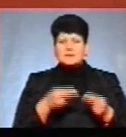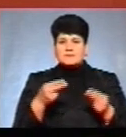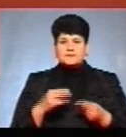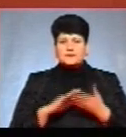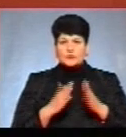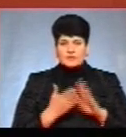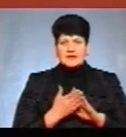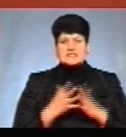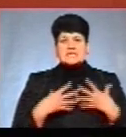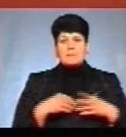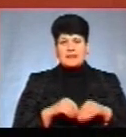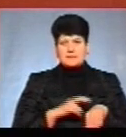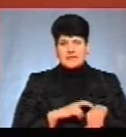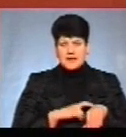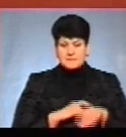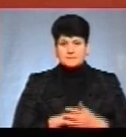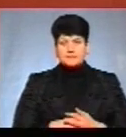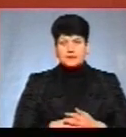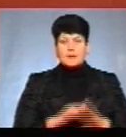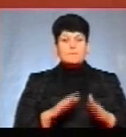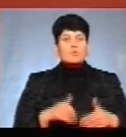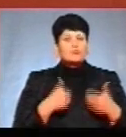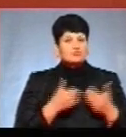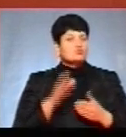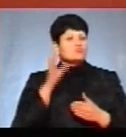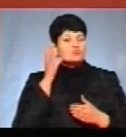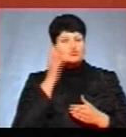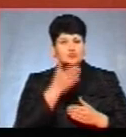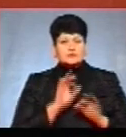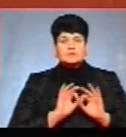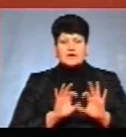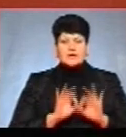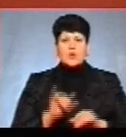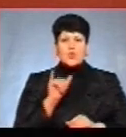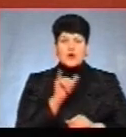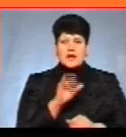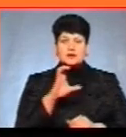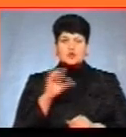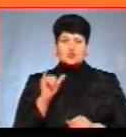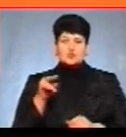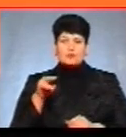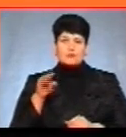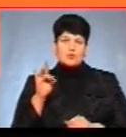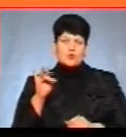не уклали декларації з сімейними лікарями. Стосовно цього пропоную послухати зараз коментар Уляни Супрун.